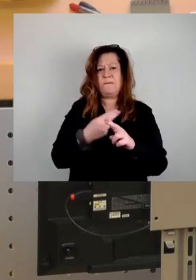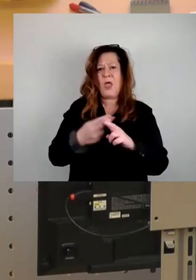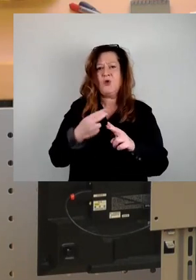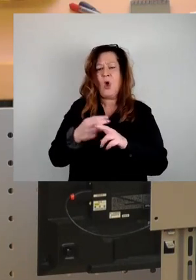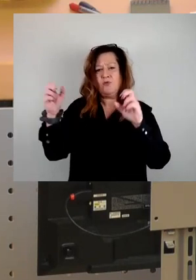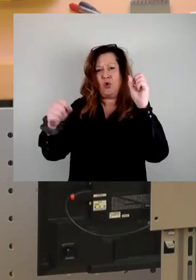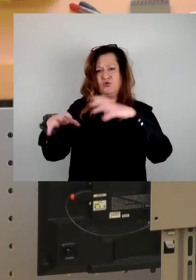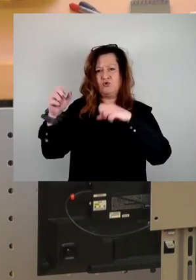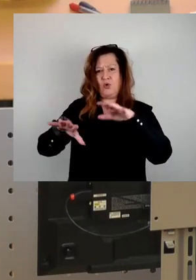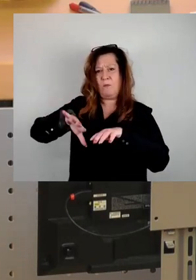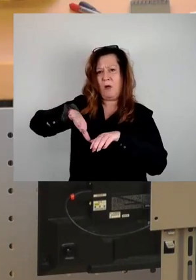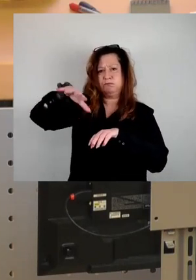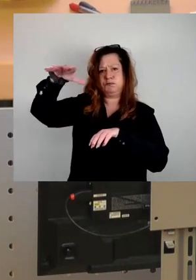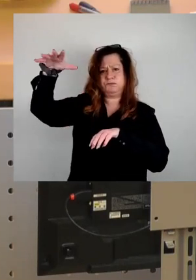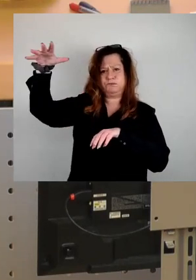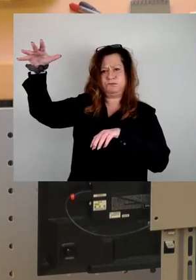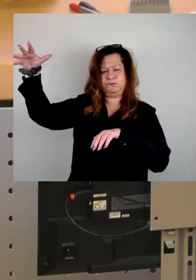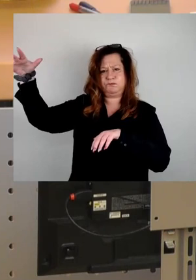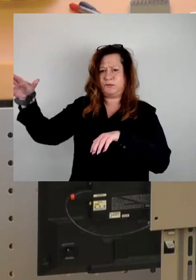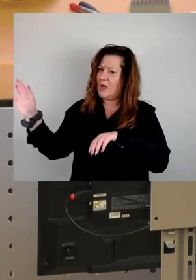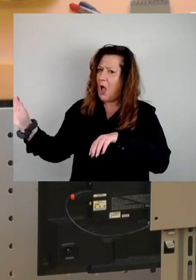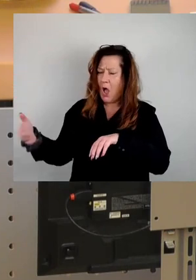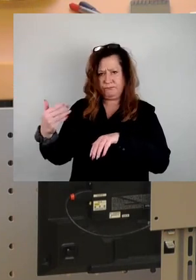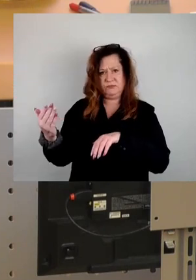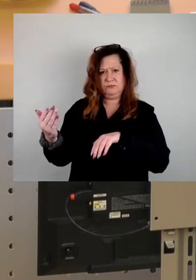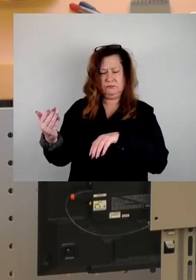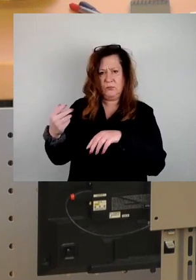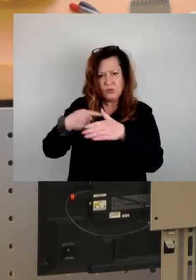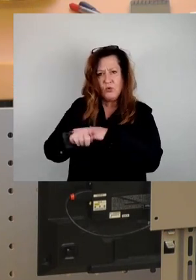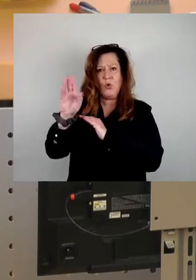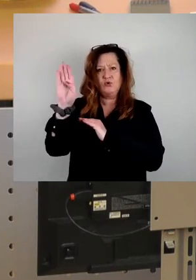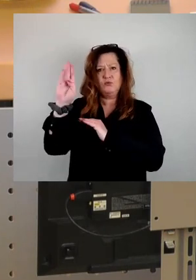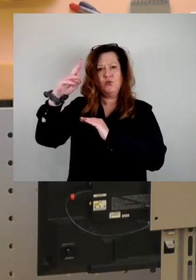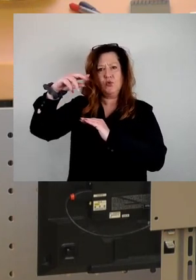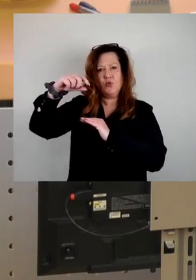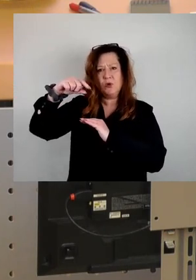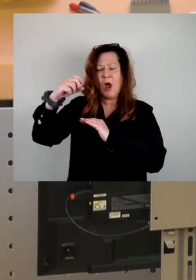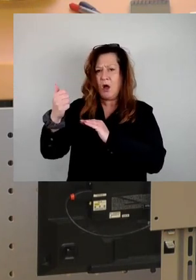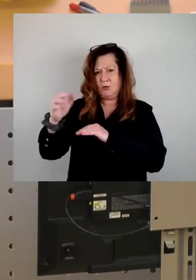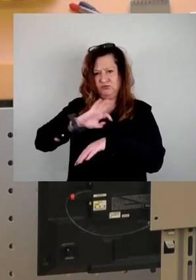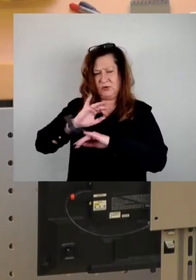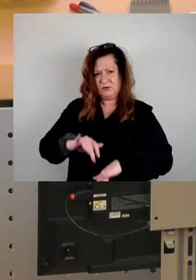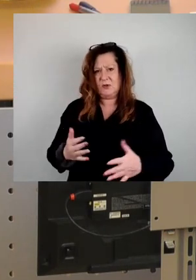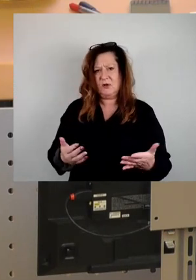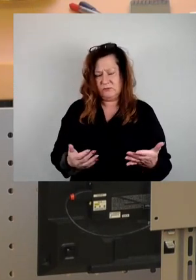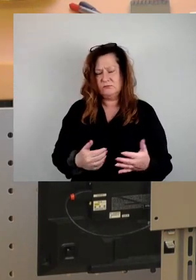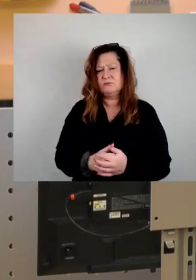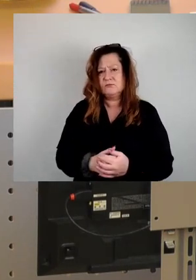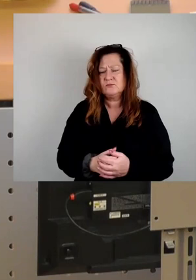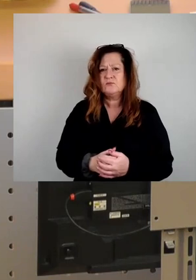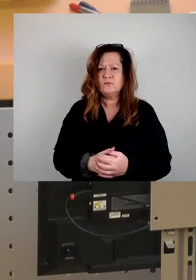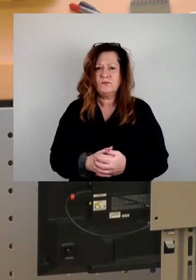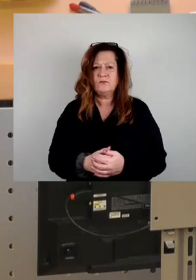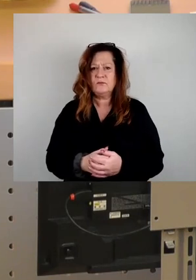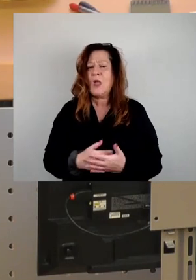zum normalen Preis erworben werden sollten, also der eine. Ein weiterer Vorteil der Buga für Dresden sind die zu erwartenden Besucher bzw.